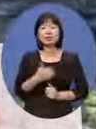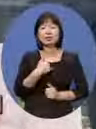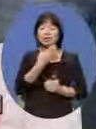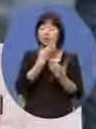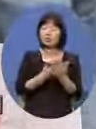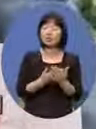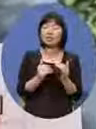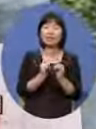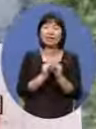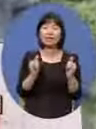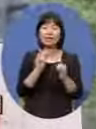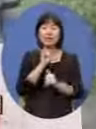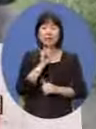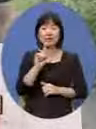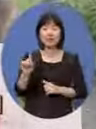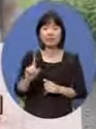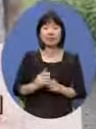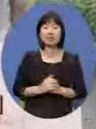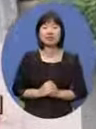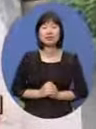나의 소중한 사람아.